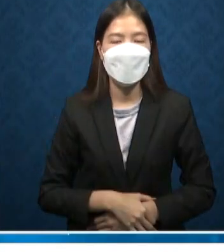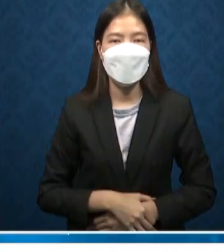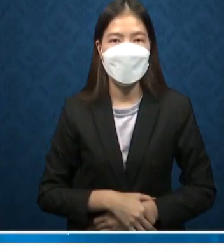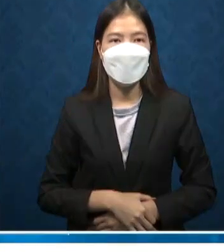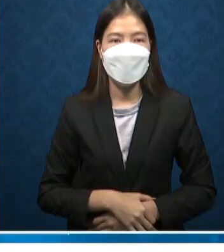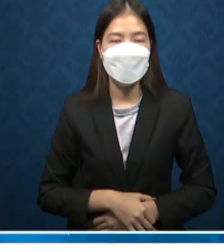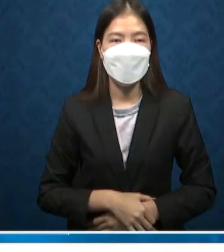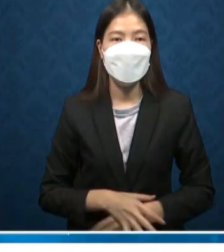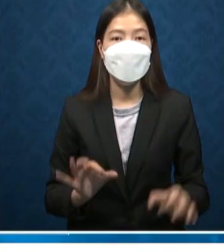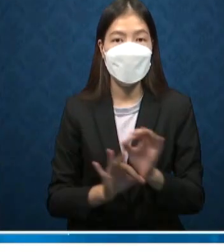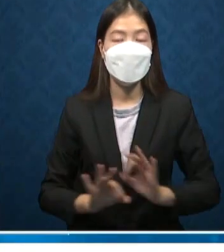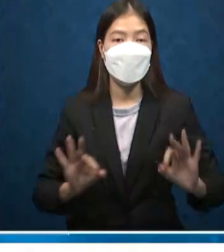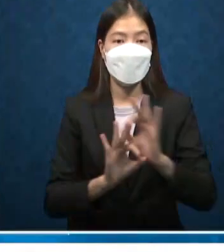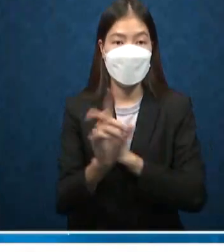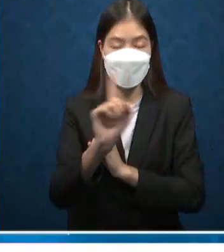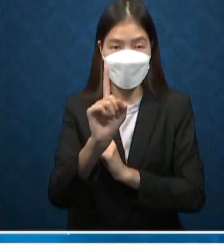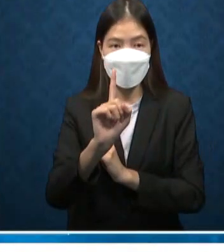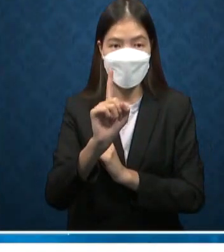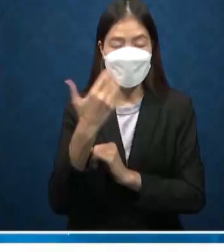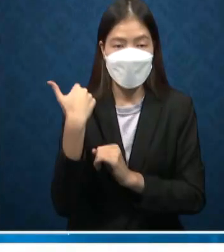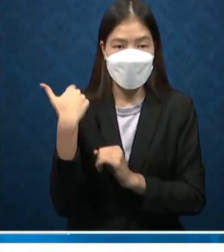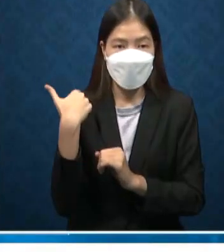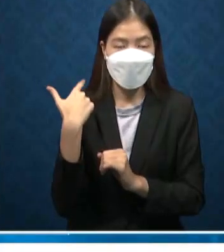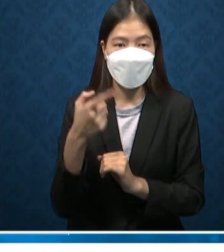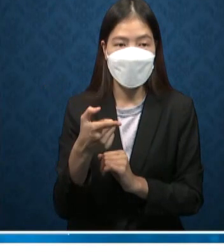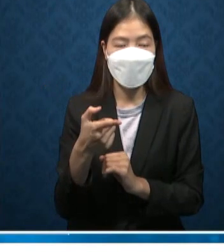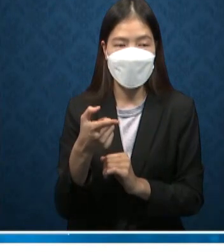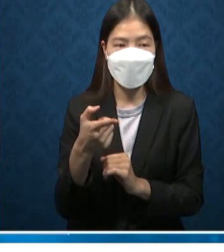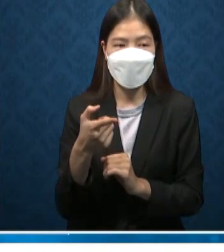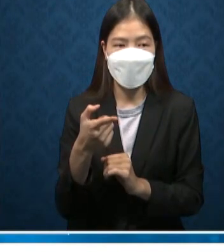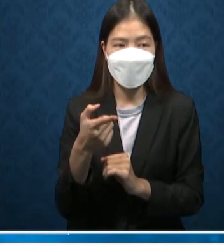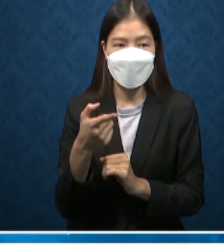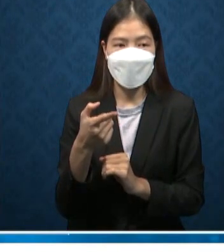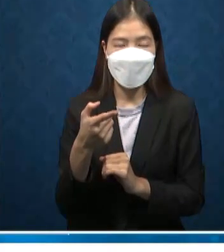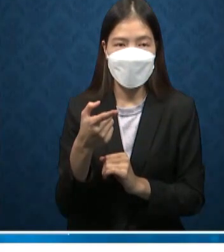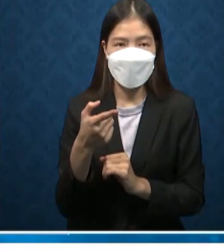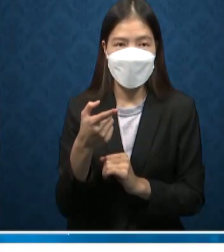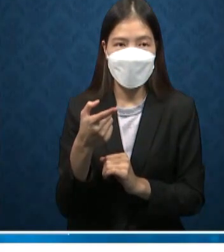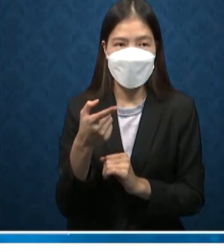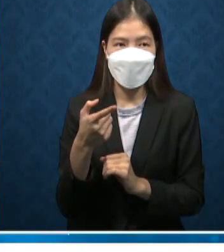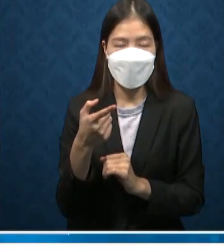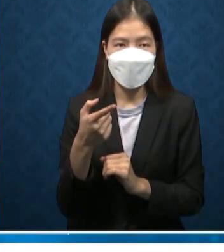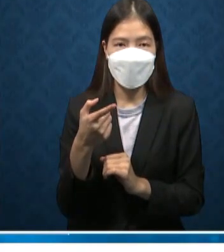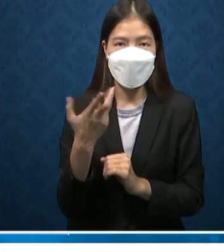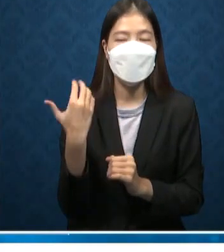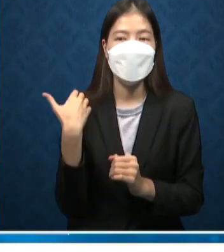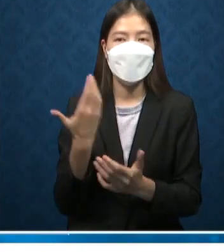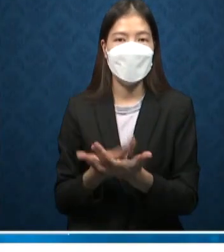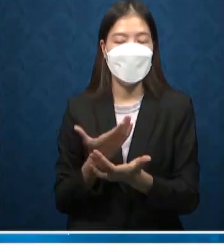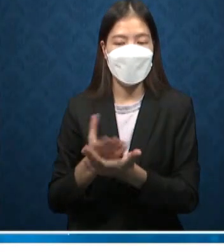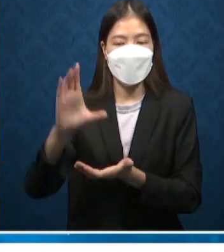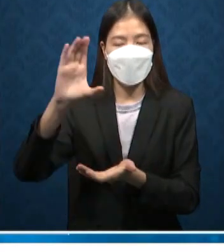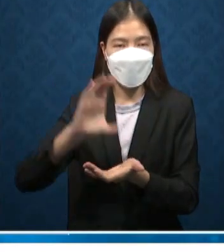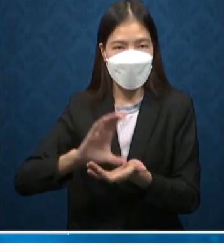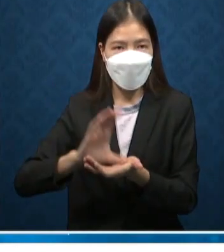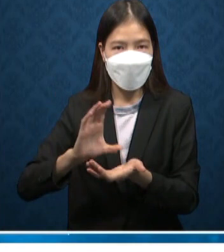าะในรายการหรือในที่ในส่วนราชการที่ไม่มีงบประมาณรายจ่ายประ